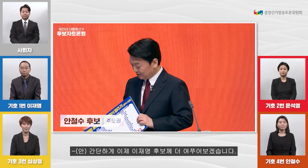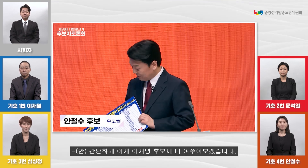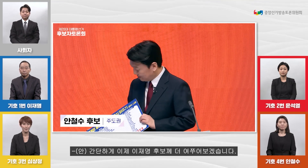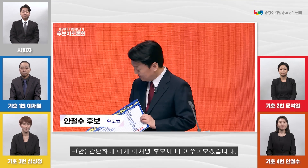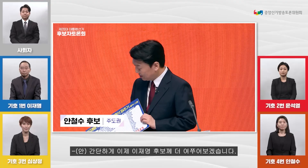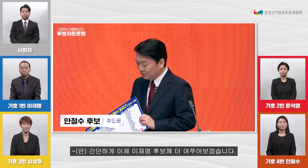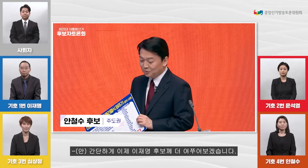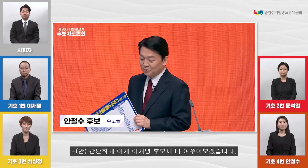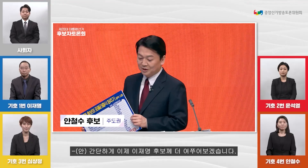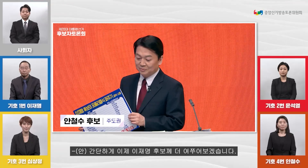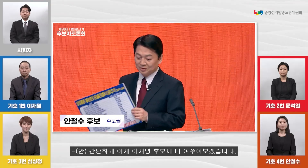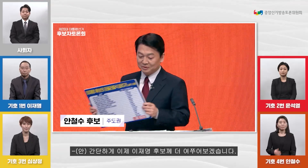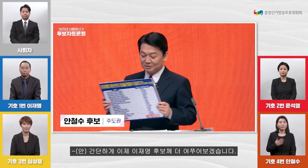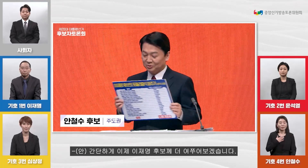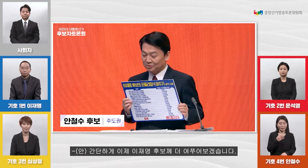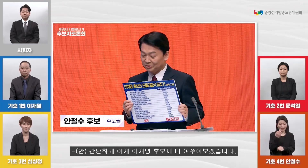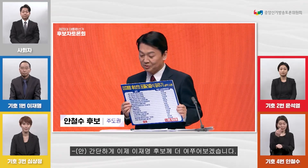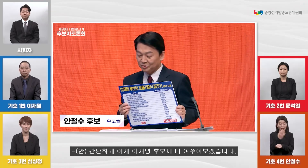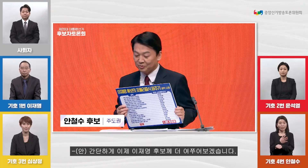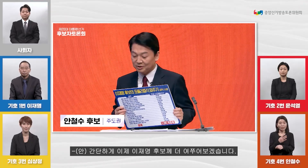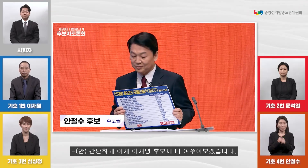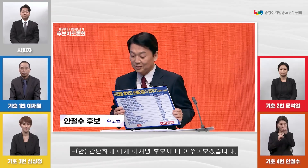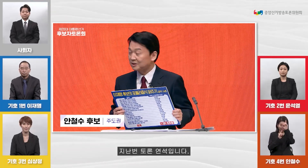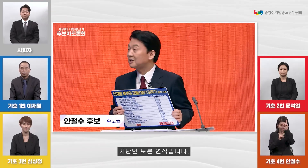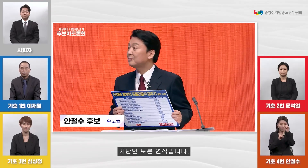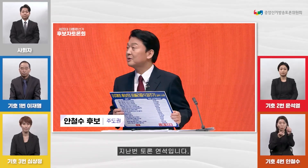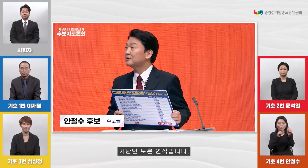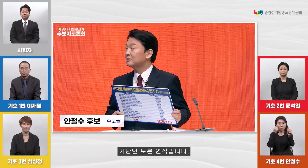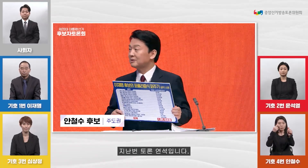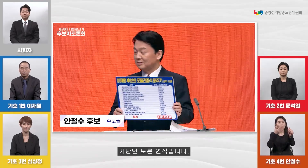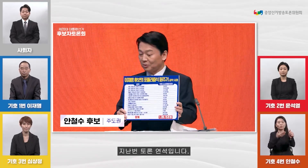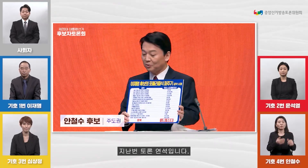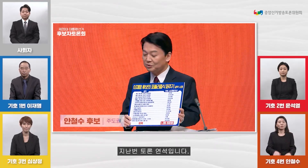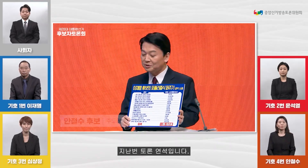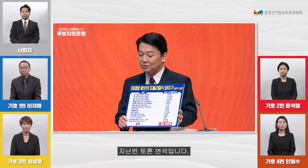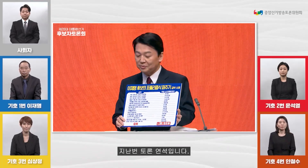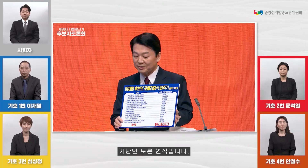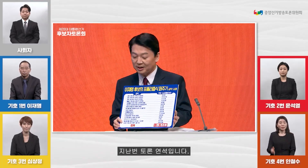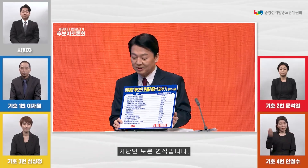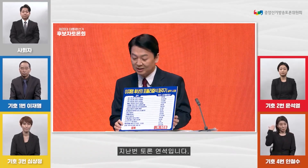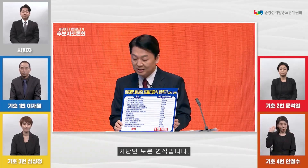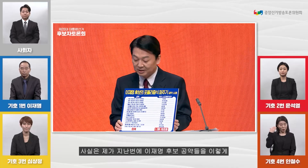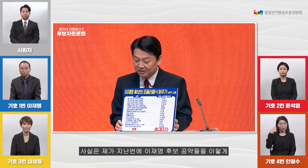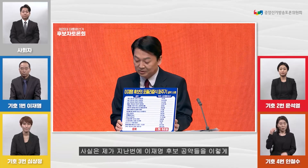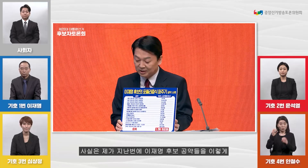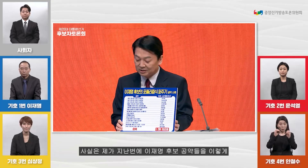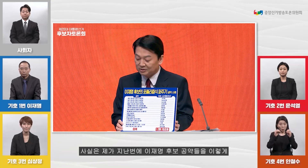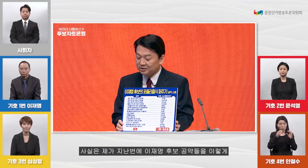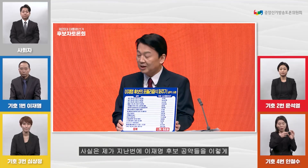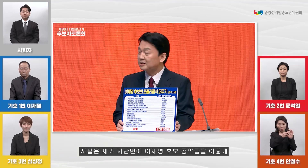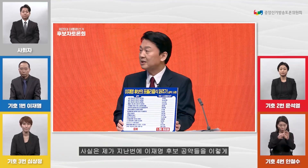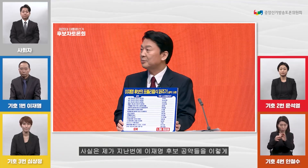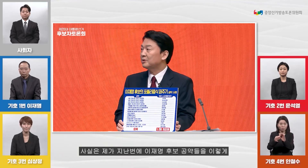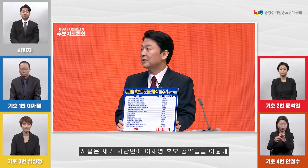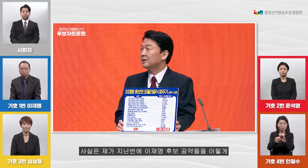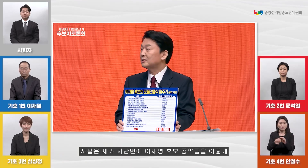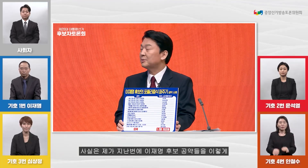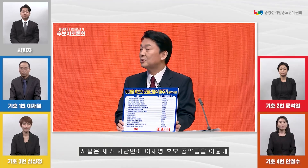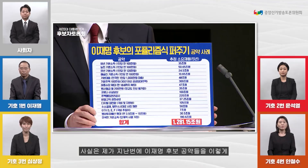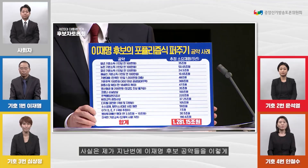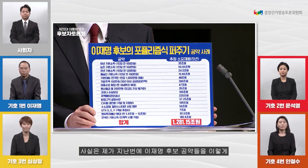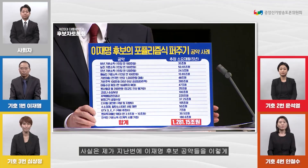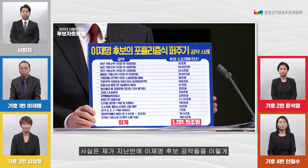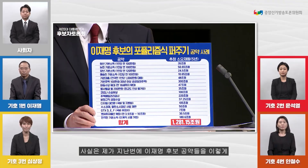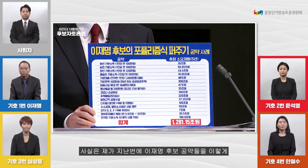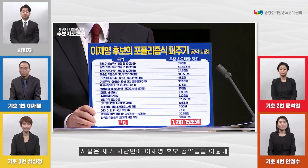간단하게 이제 이재명 후보께 한번 또 여쭤보겠습니다. 지난번 그 토론 연속입니다. 사실은 제가 지난번에